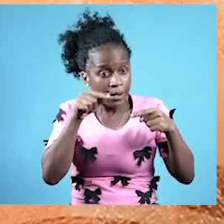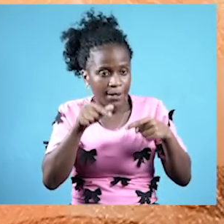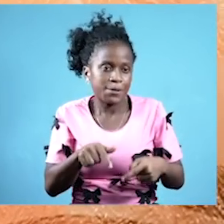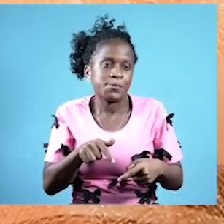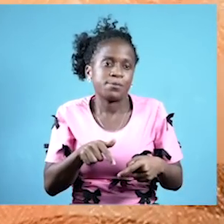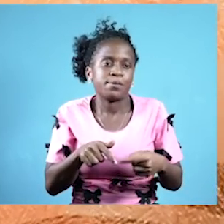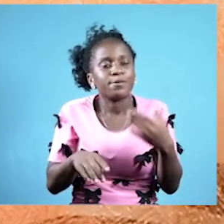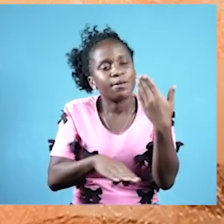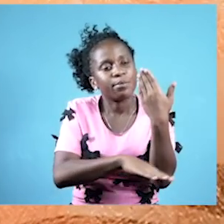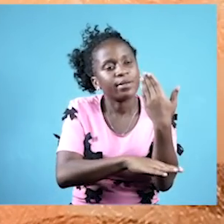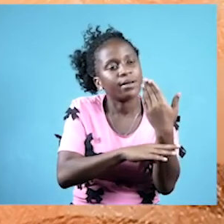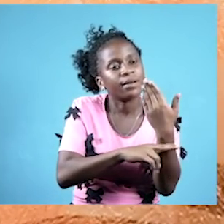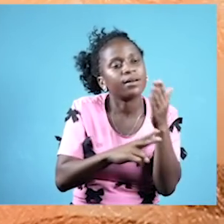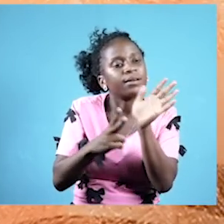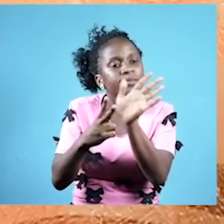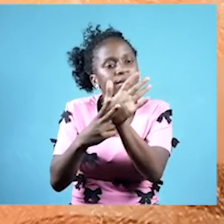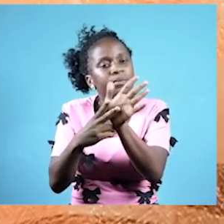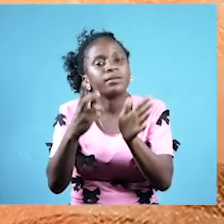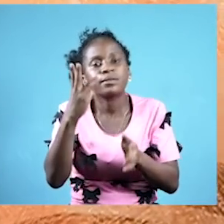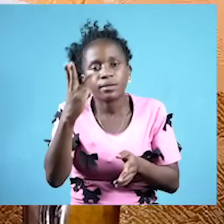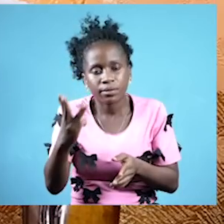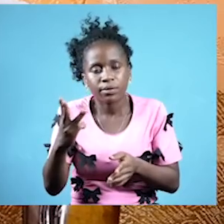Leo na miaka 73.